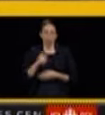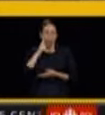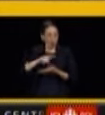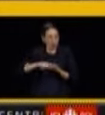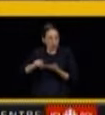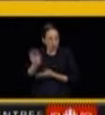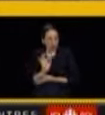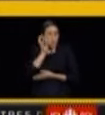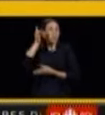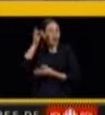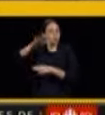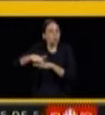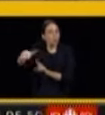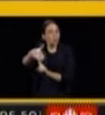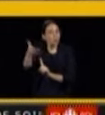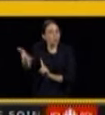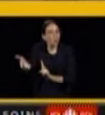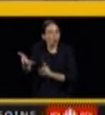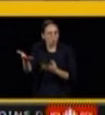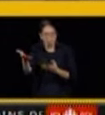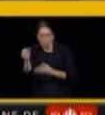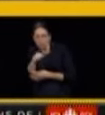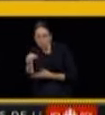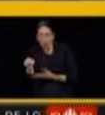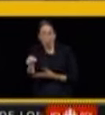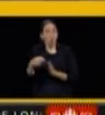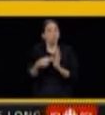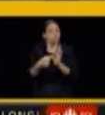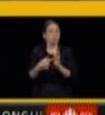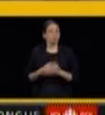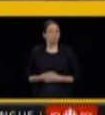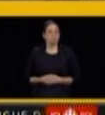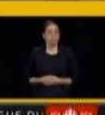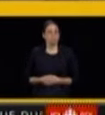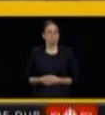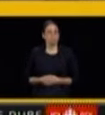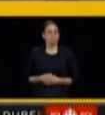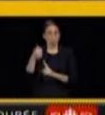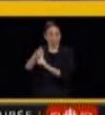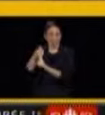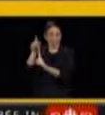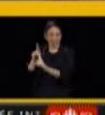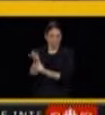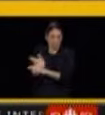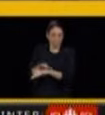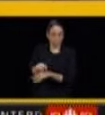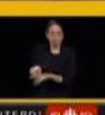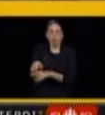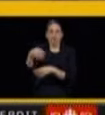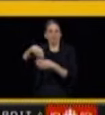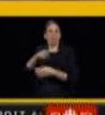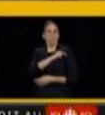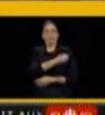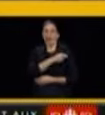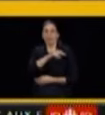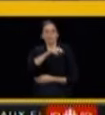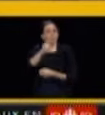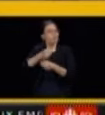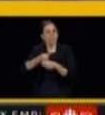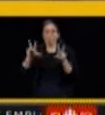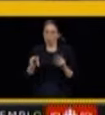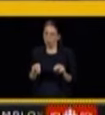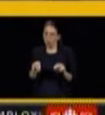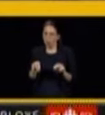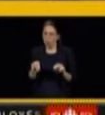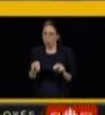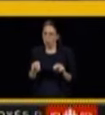si on le traite comme... parce que, bon, vous dites qu'il ne travaillait pas en milieu de soins. Est-ce que ça implique qu'on le traite